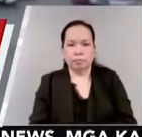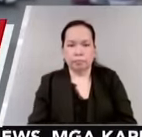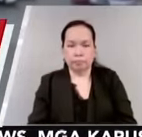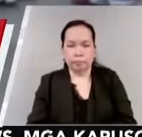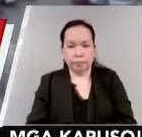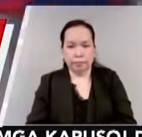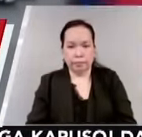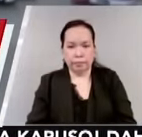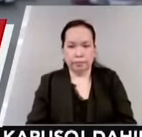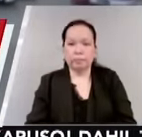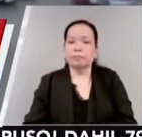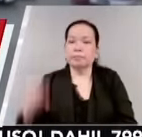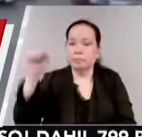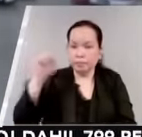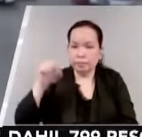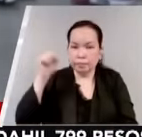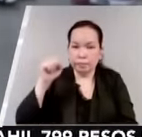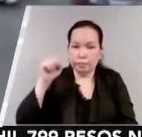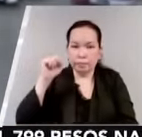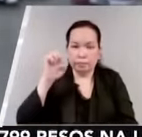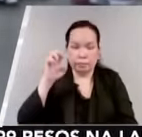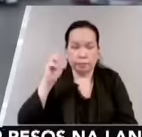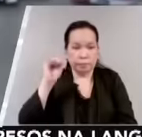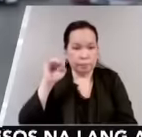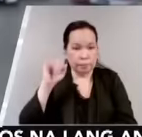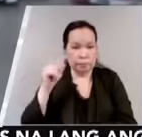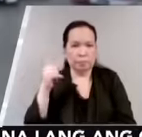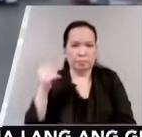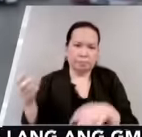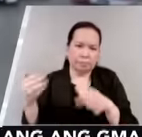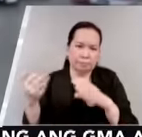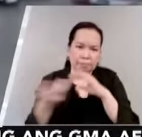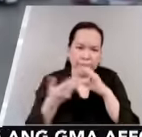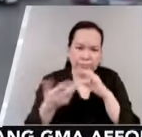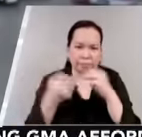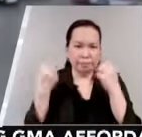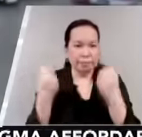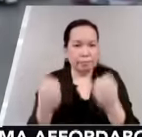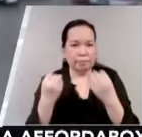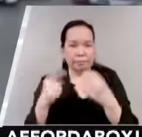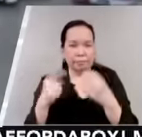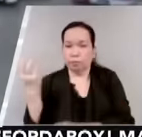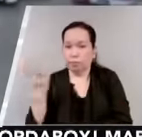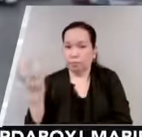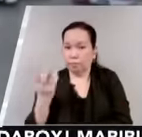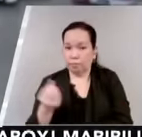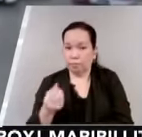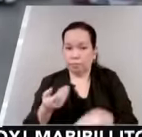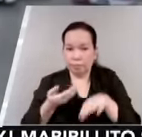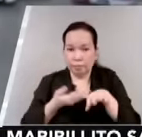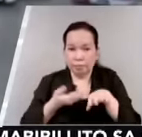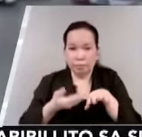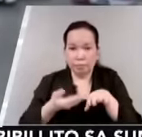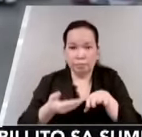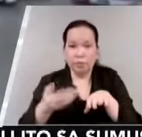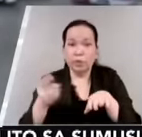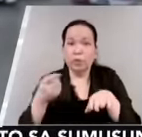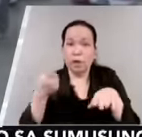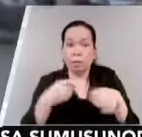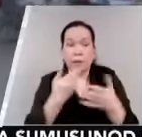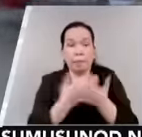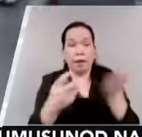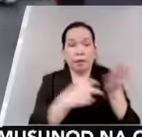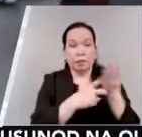Yes, Emil, maya't maya na yung dating ng mga pasahero dito sa Batangas Port. Ang nagiging sistema, pagkabili ng ticket, diretso na sila sa departure